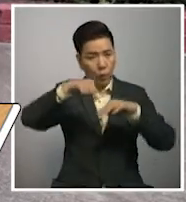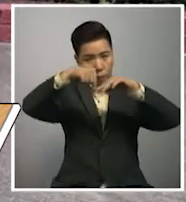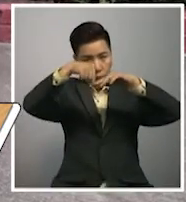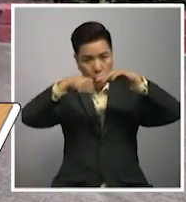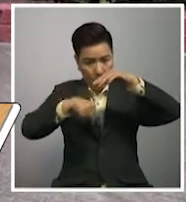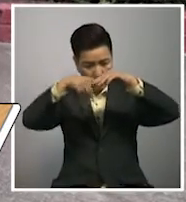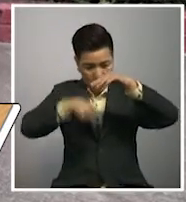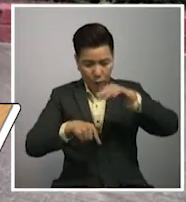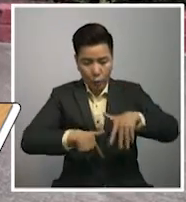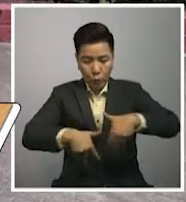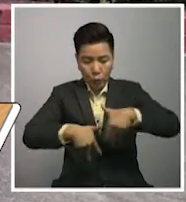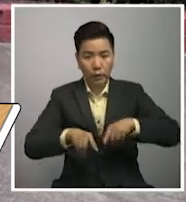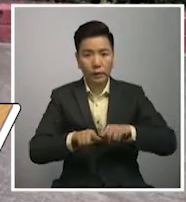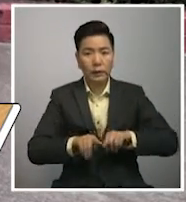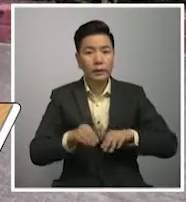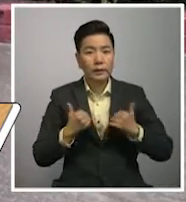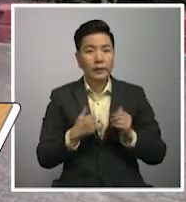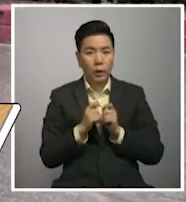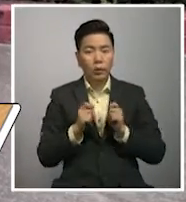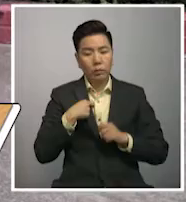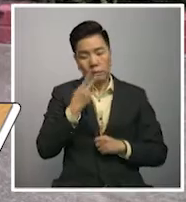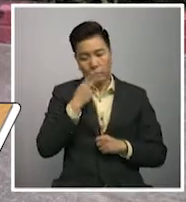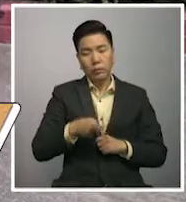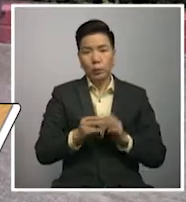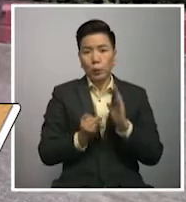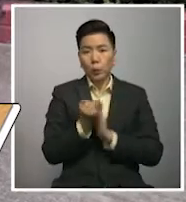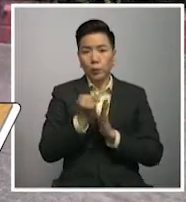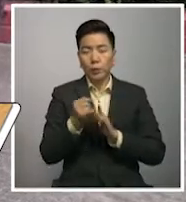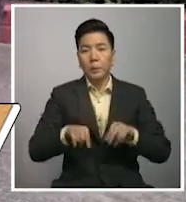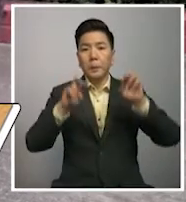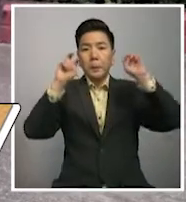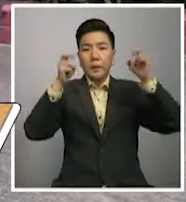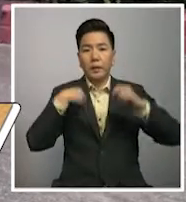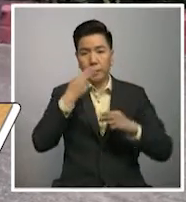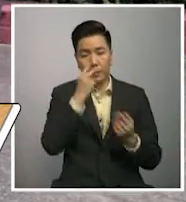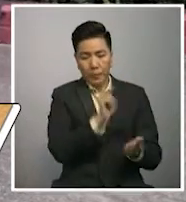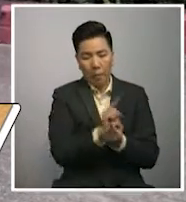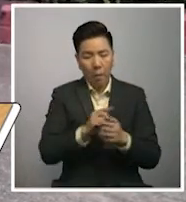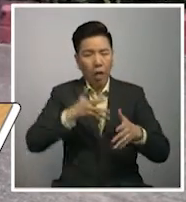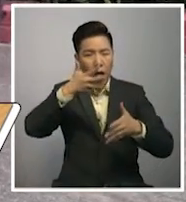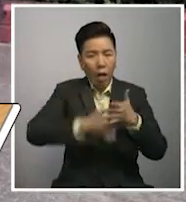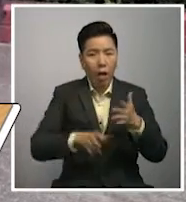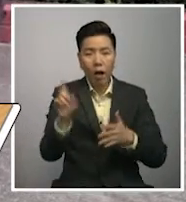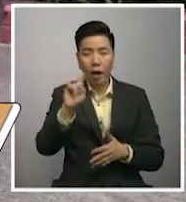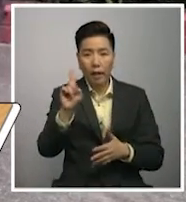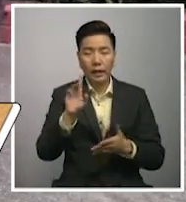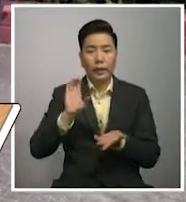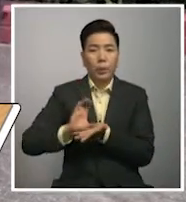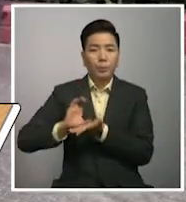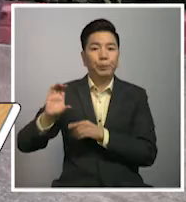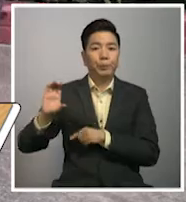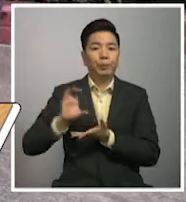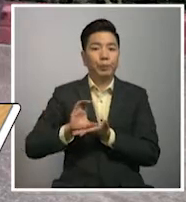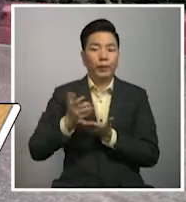มดซึ่งคณะอนุกรรมการเห็นว่าเรามาถูกทางแล้วประเด็นปัญหาที่พบว่ายังมีอุปสรรคก็คือเรื่องของงบประมาณแล้